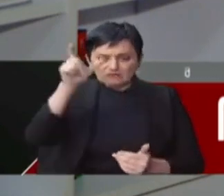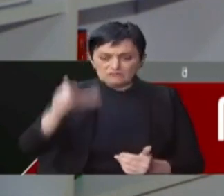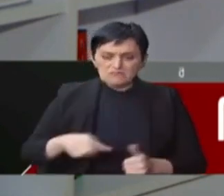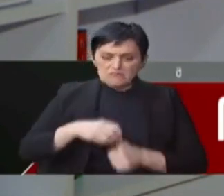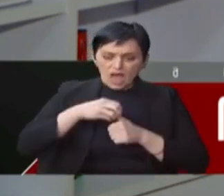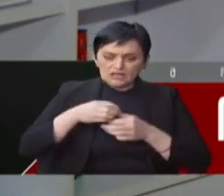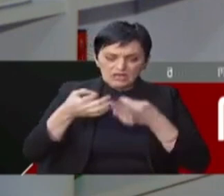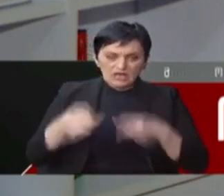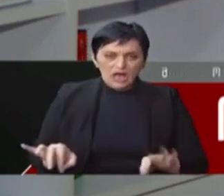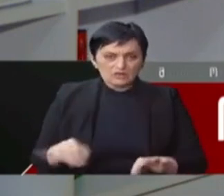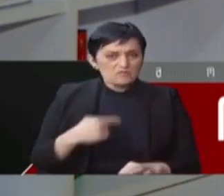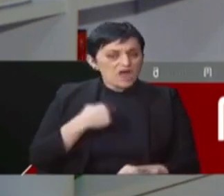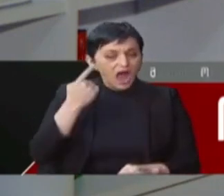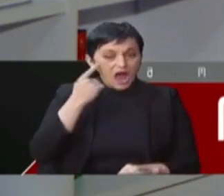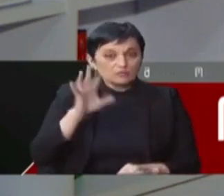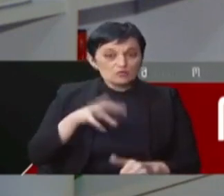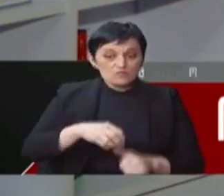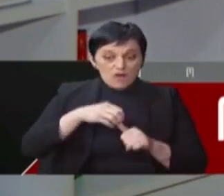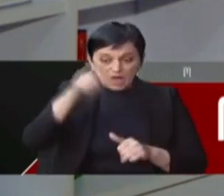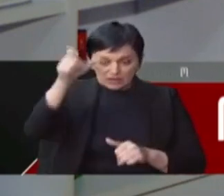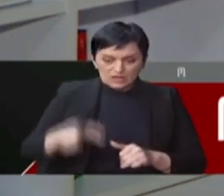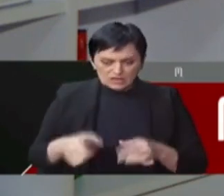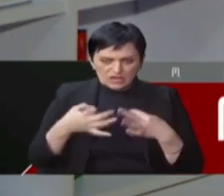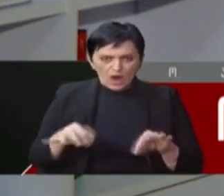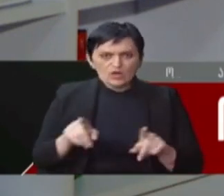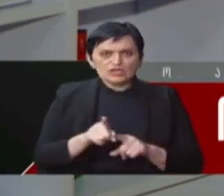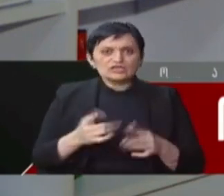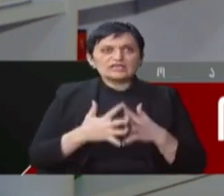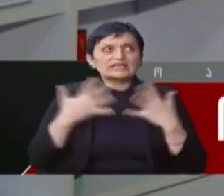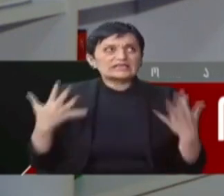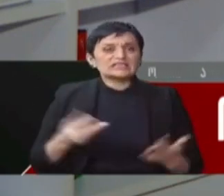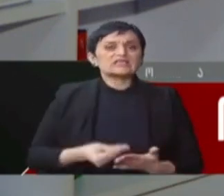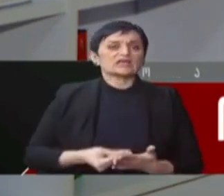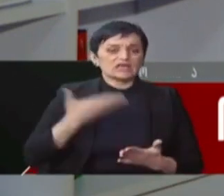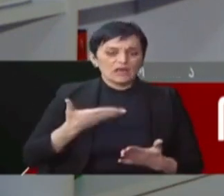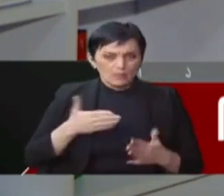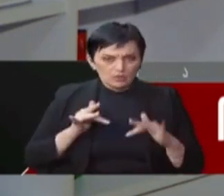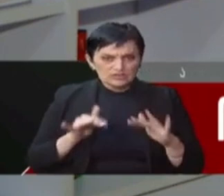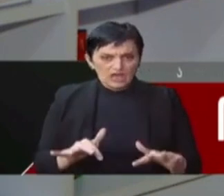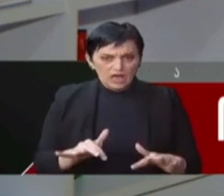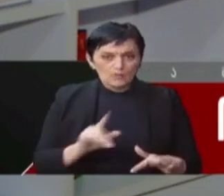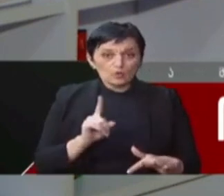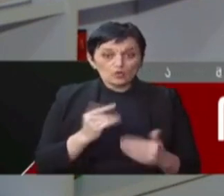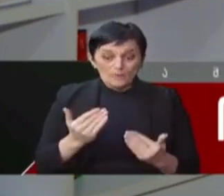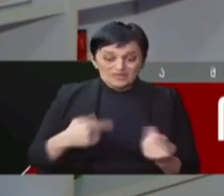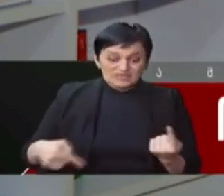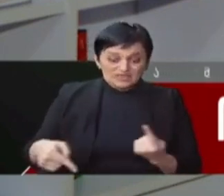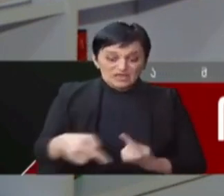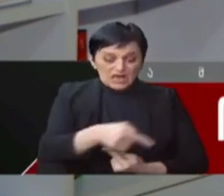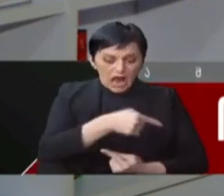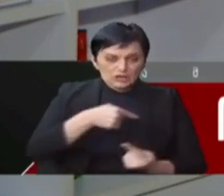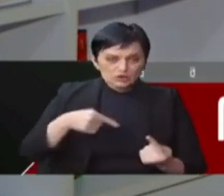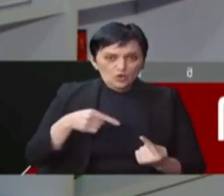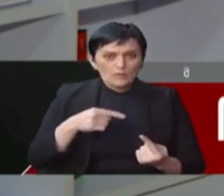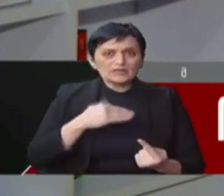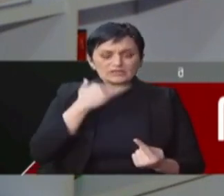გათავისუფლება. Და მე არ მგონია, რომ ბელადის გათავისუფლება ისეთი დიდი ღირებულების საქმე იყოს, რომ მის გარშემო მათ მოახერხონ